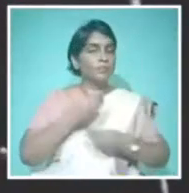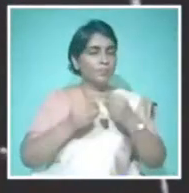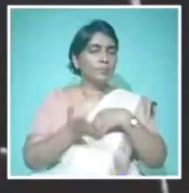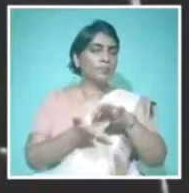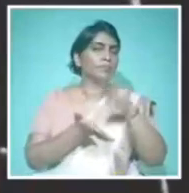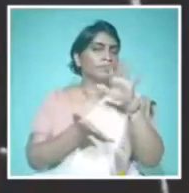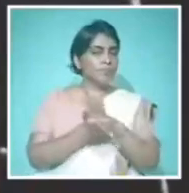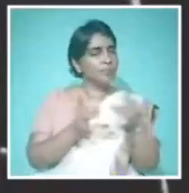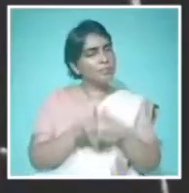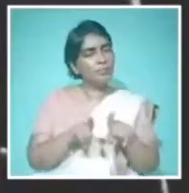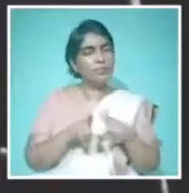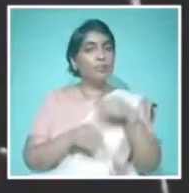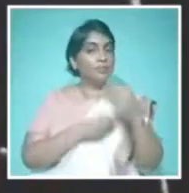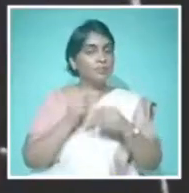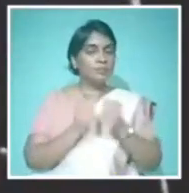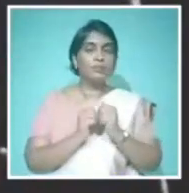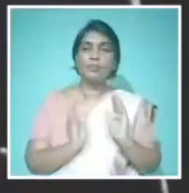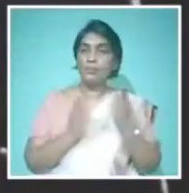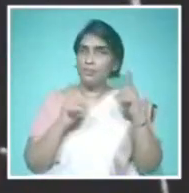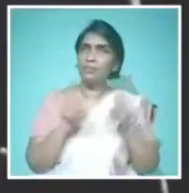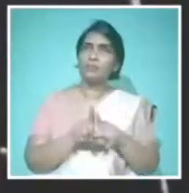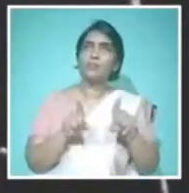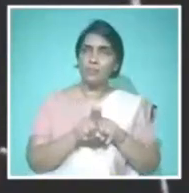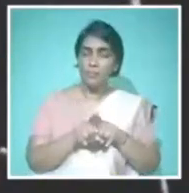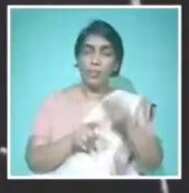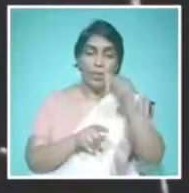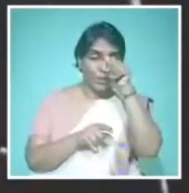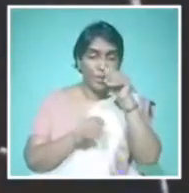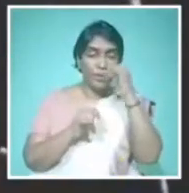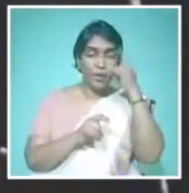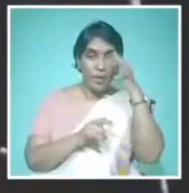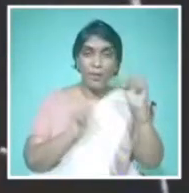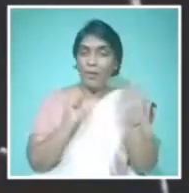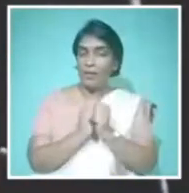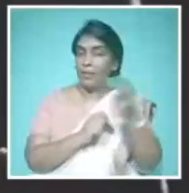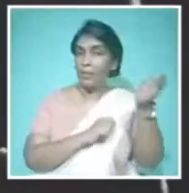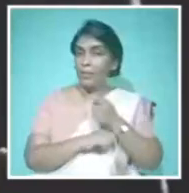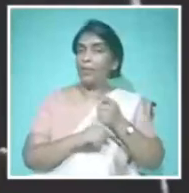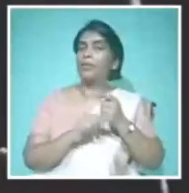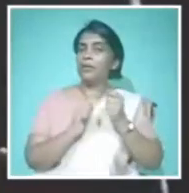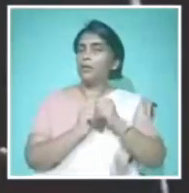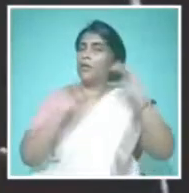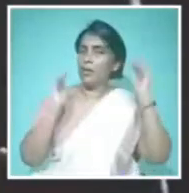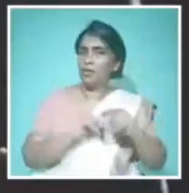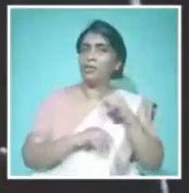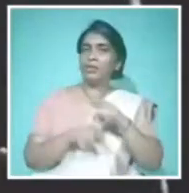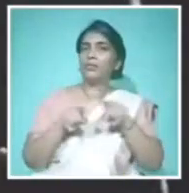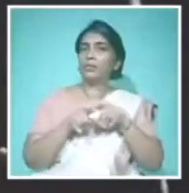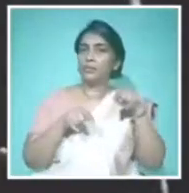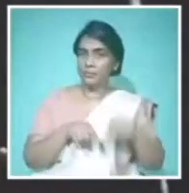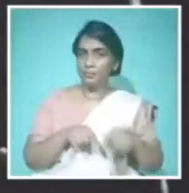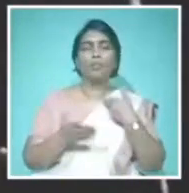ස්ථාපිත කරන වගේම නිෂ්පාදන ආර්ථිකයක් ගේන වගේම හොරකමයි වංචාවයි දූෂණයයි මේ අවම කරන්න ඕන. දැන්